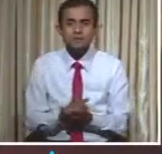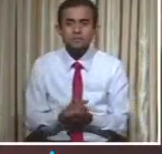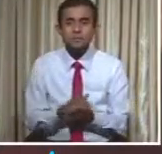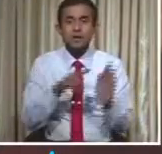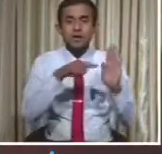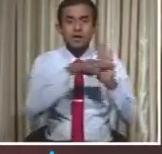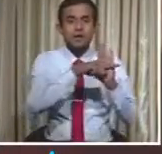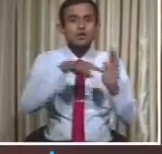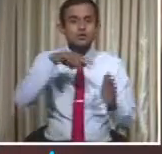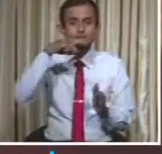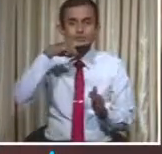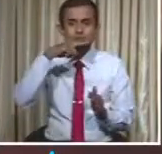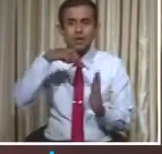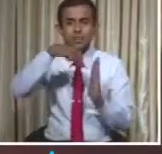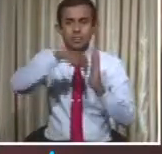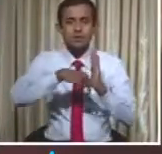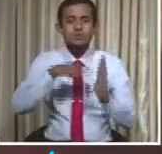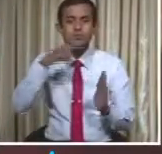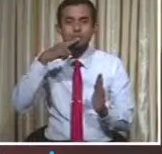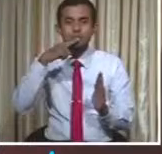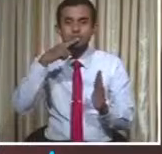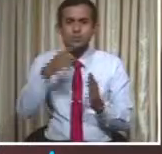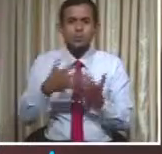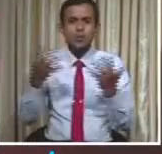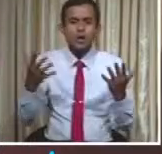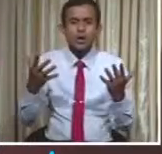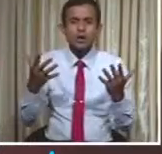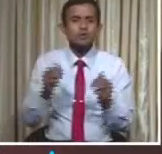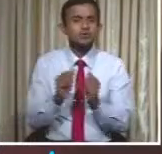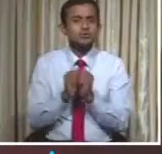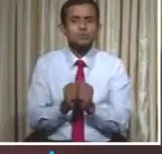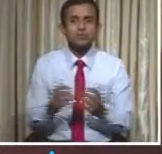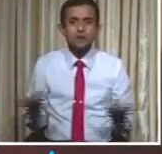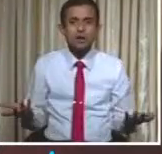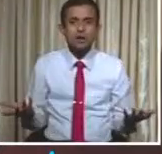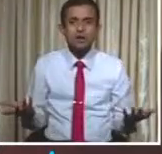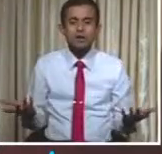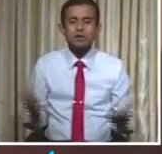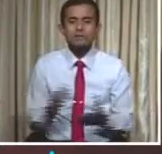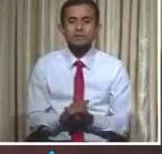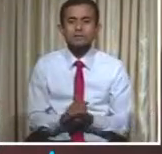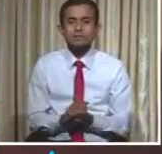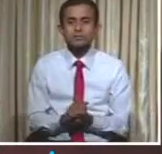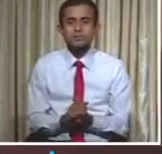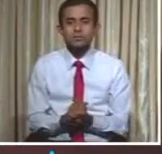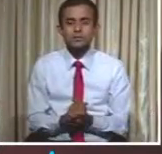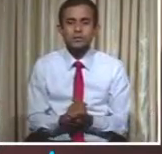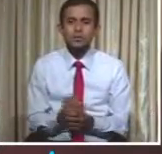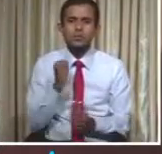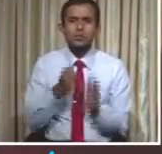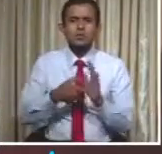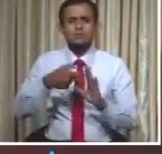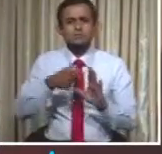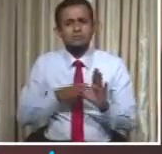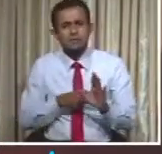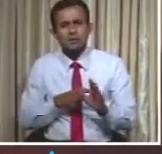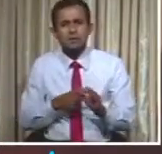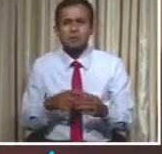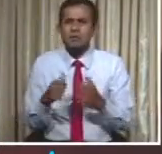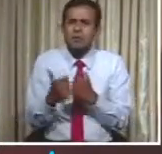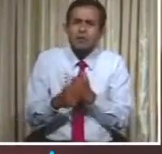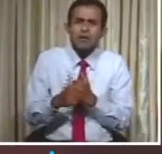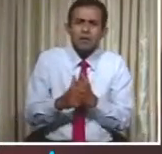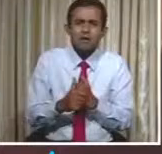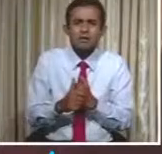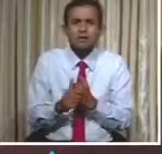නැගිනිර වෙරළ තීරේ දකුණු වෙරළ තීරේ බොහෝ ප්‍රදේශවල අද එයාට රැකියාවක් නැහැ ඉතින් දැන් ඒ අය මොනවා හරි කරලා ගැට ගහලා මේවා නිෂ්පාදනය කරන